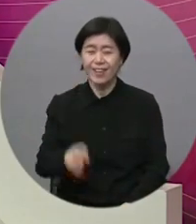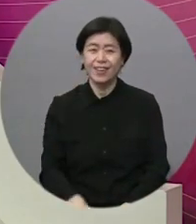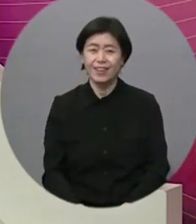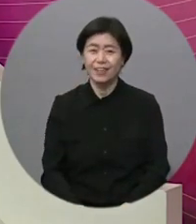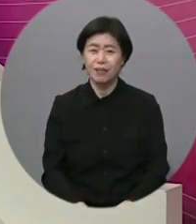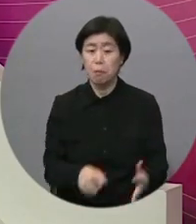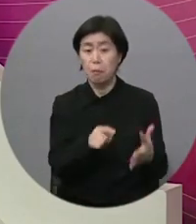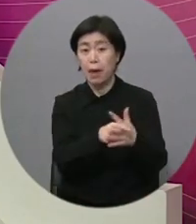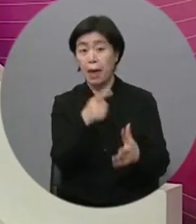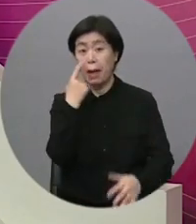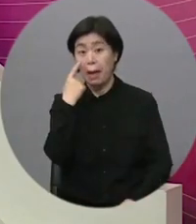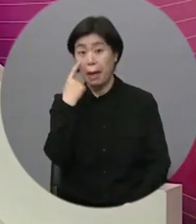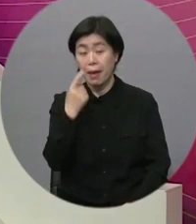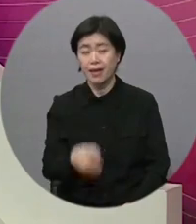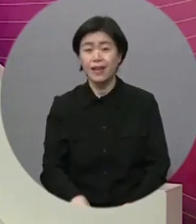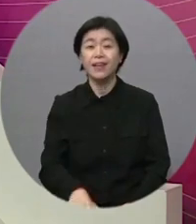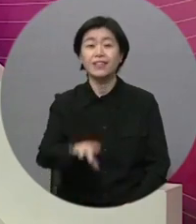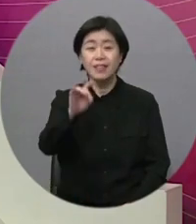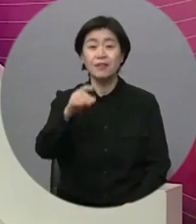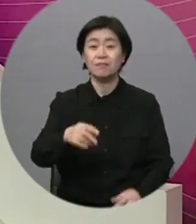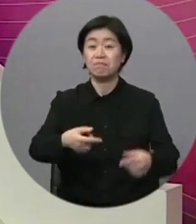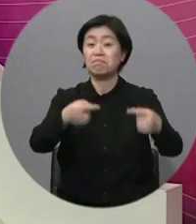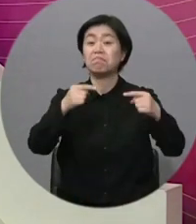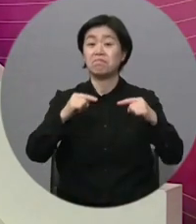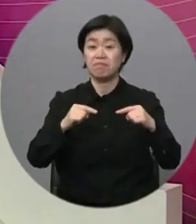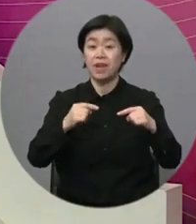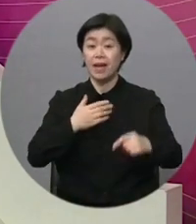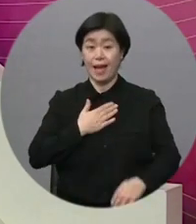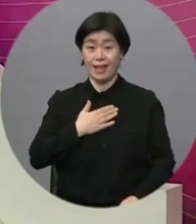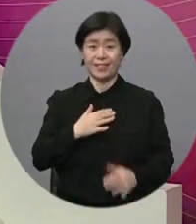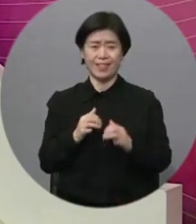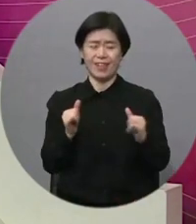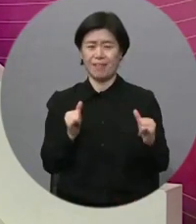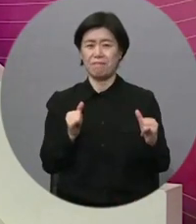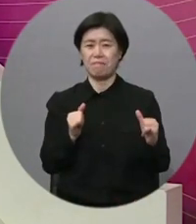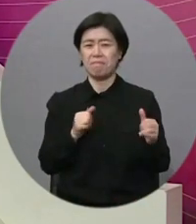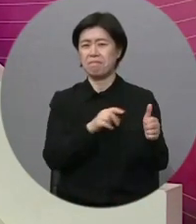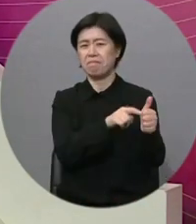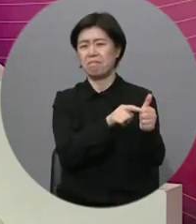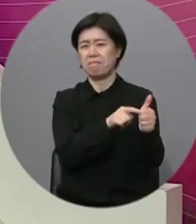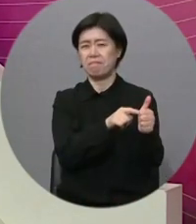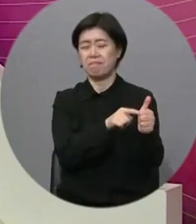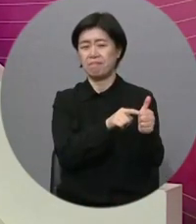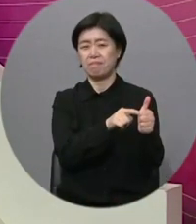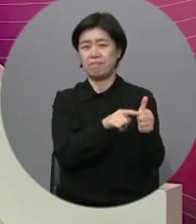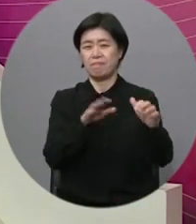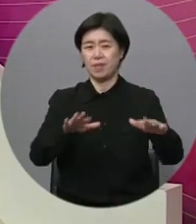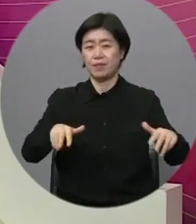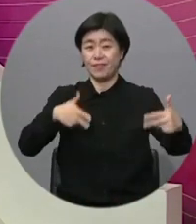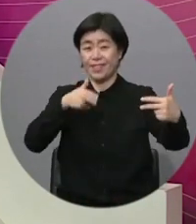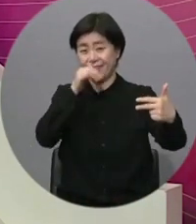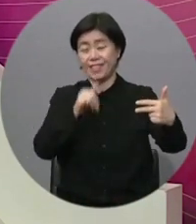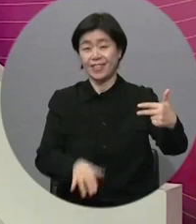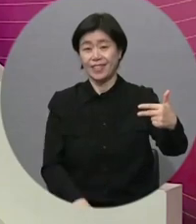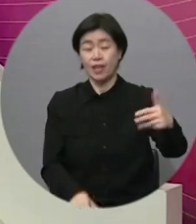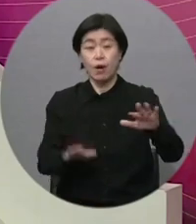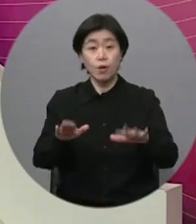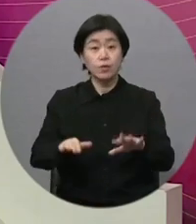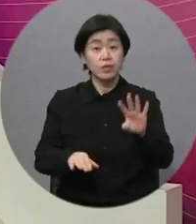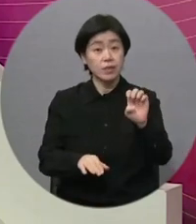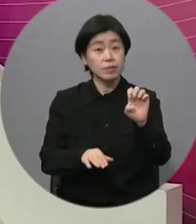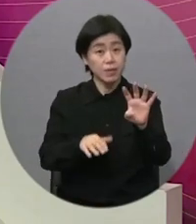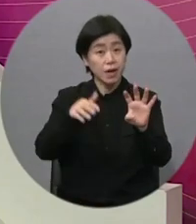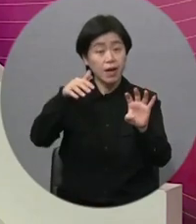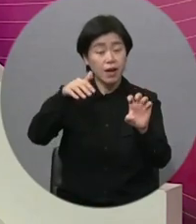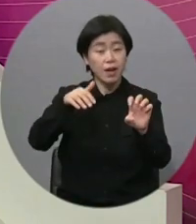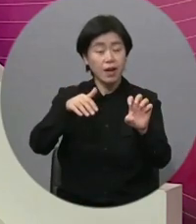자, 첫 번째 준우 지인이 우리 또 복지TV 네. 또 우리 44주년